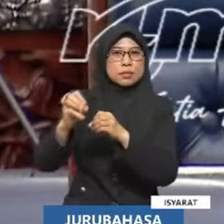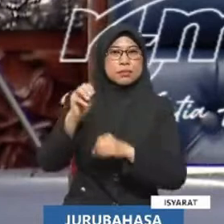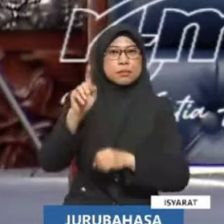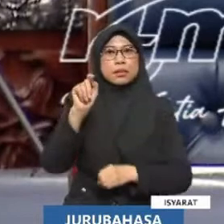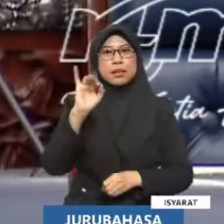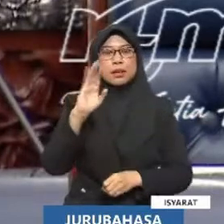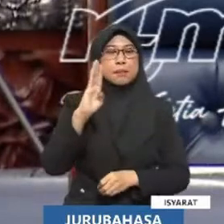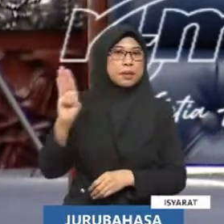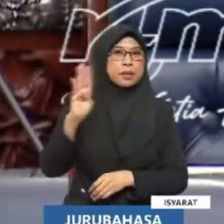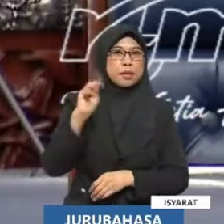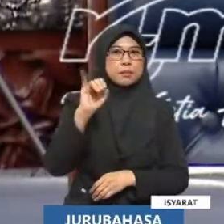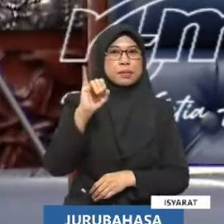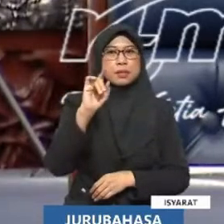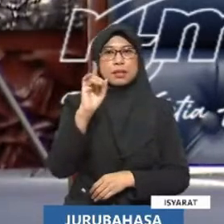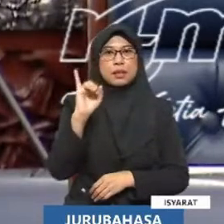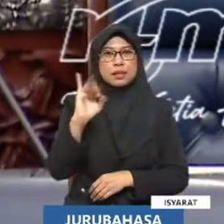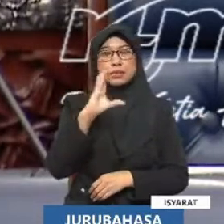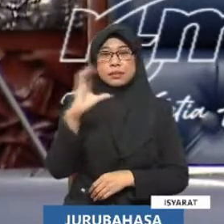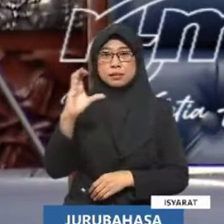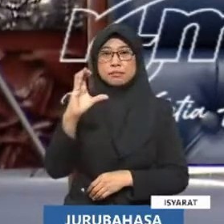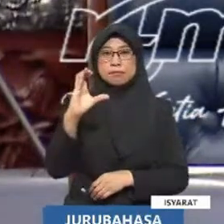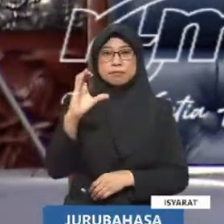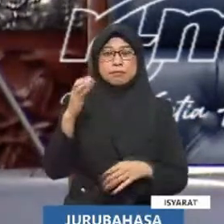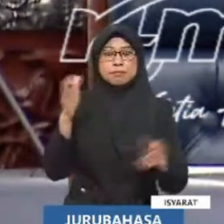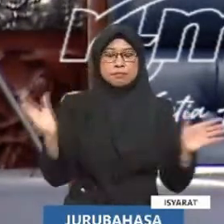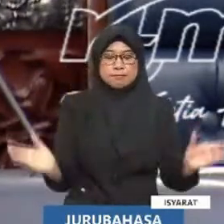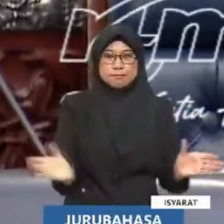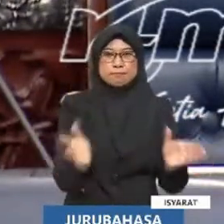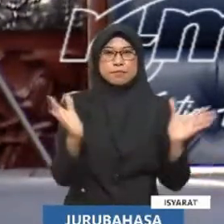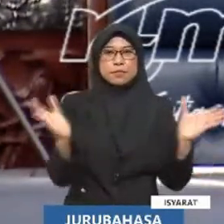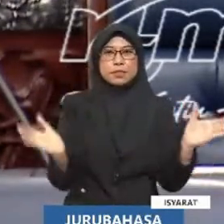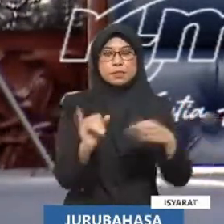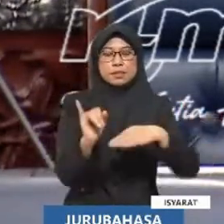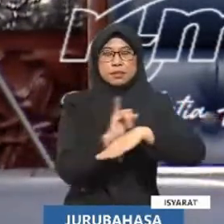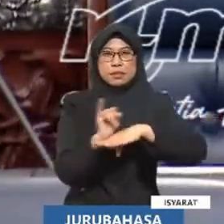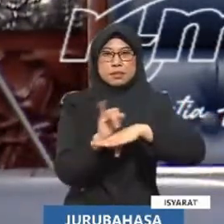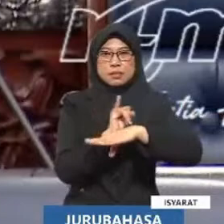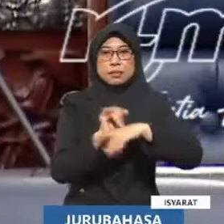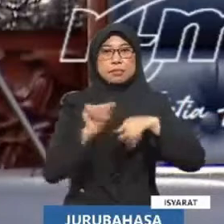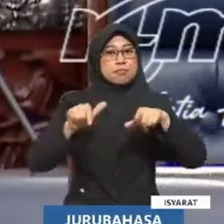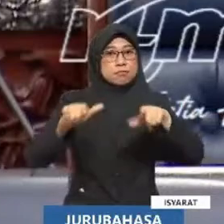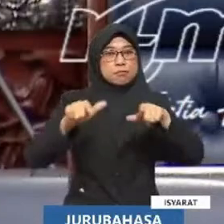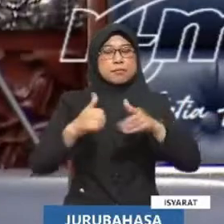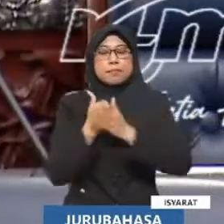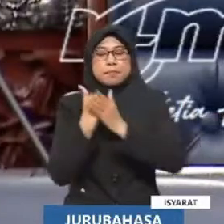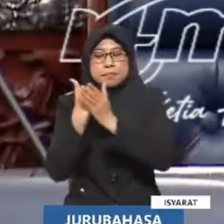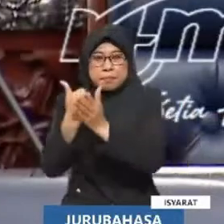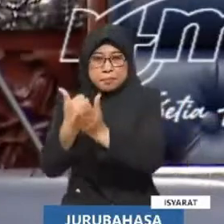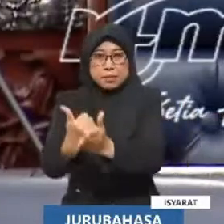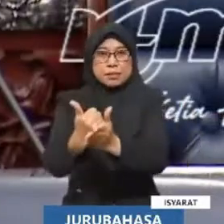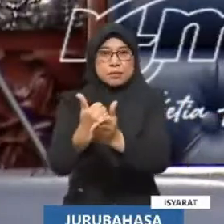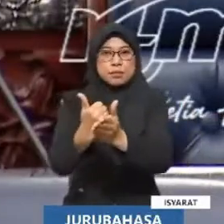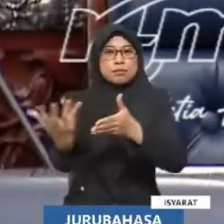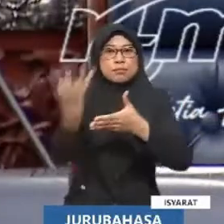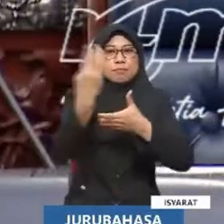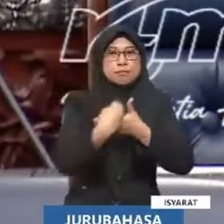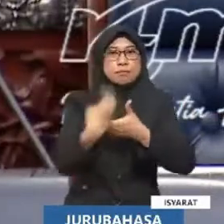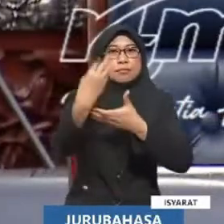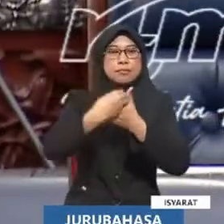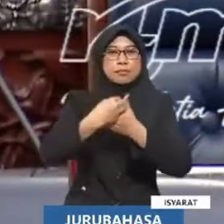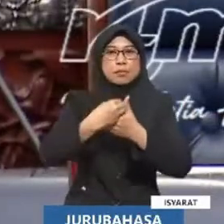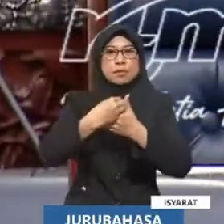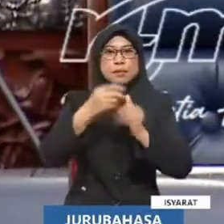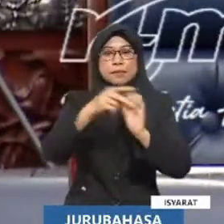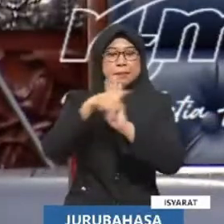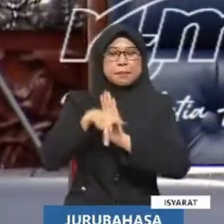YP mereka juga Hai menggalakkan industri-industri kita dan membantu mereka untuk lebih bahagia dalam